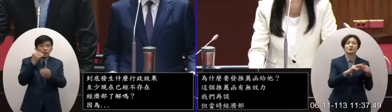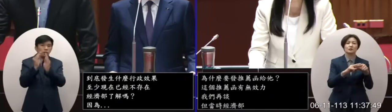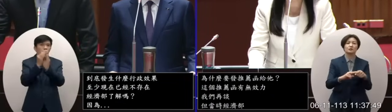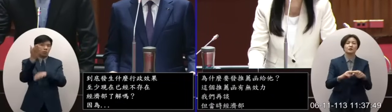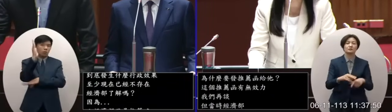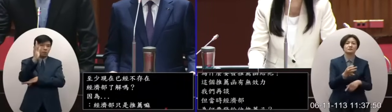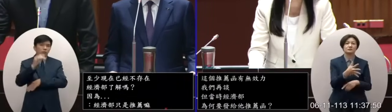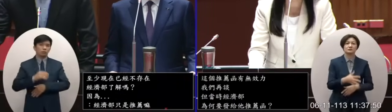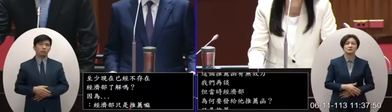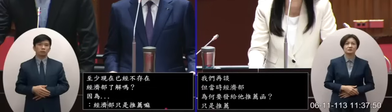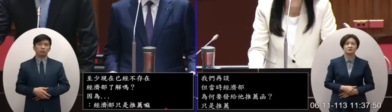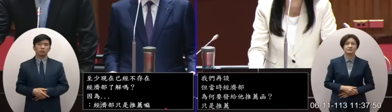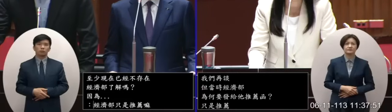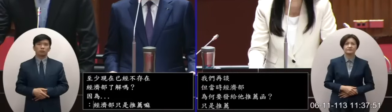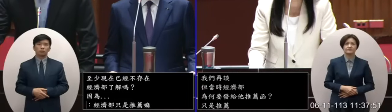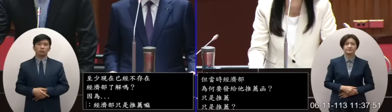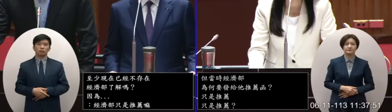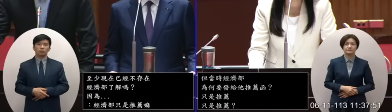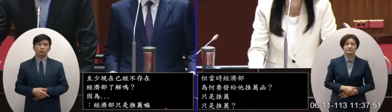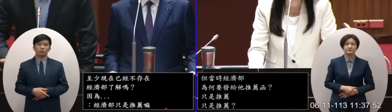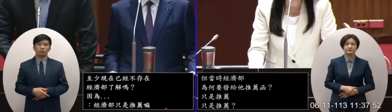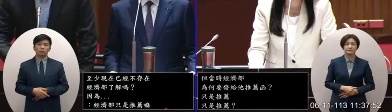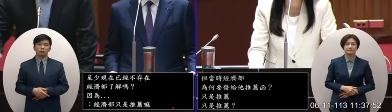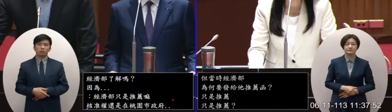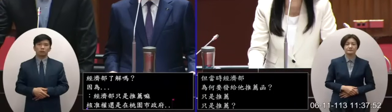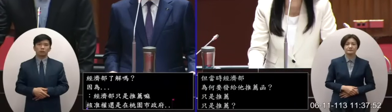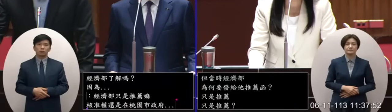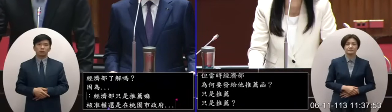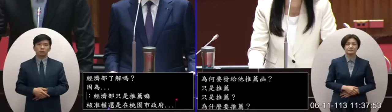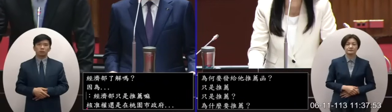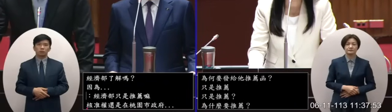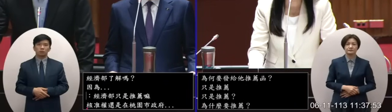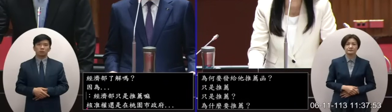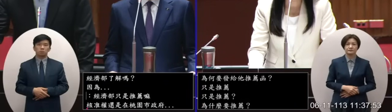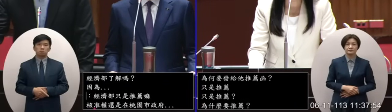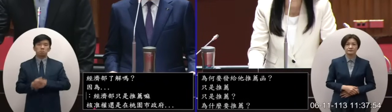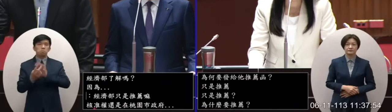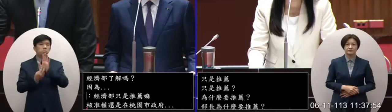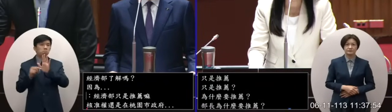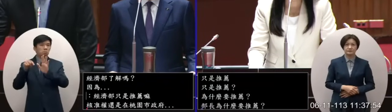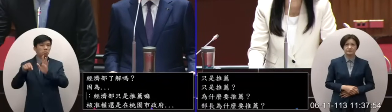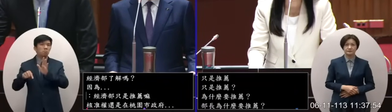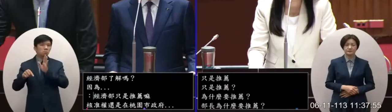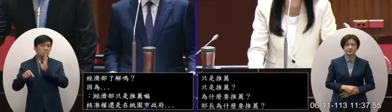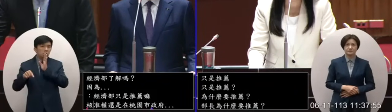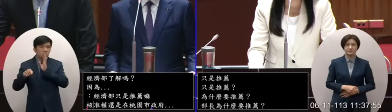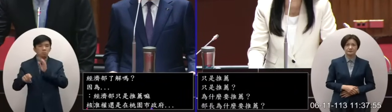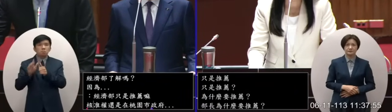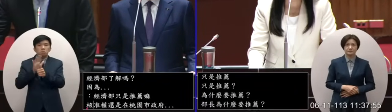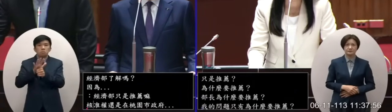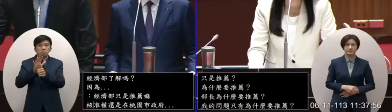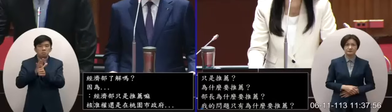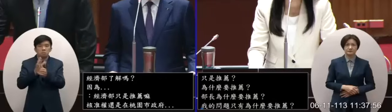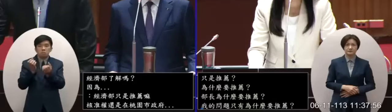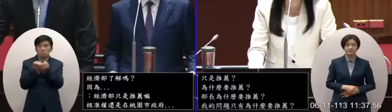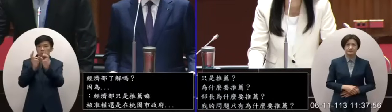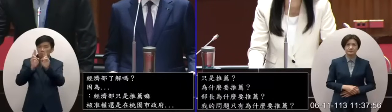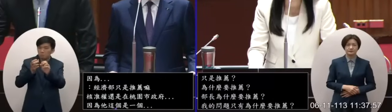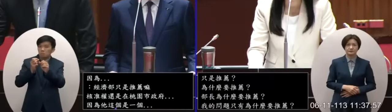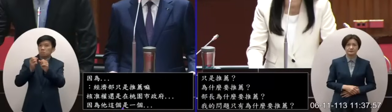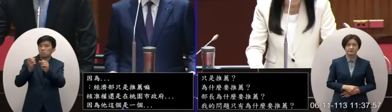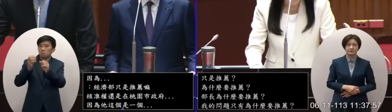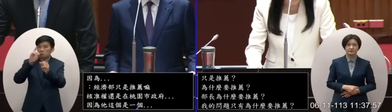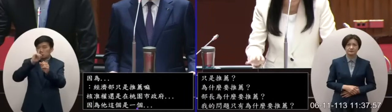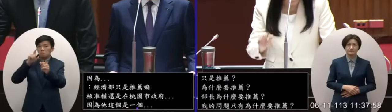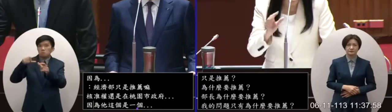有为什么要推荐？ 因为它这个是一个能够解决能源的问题